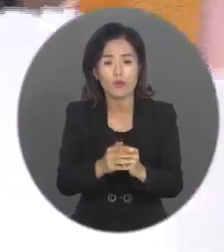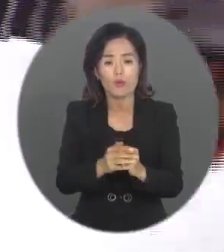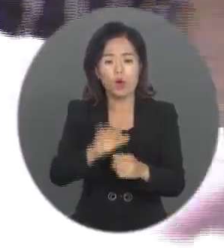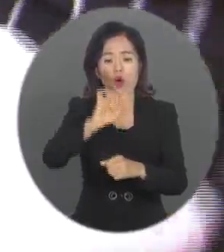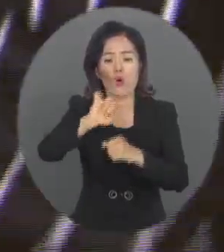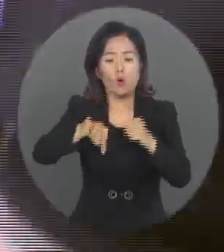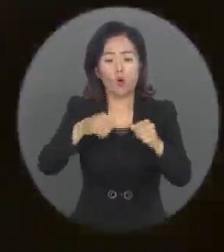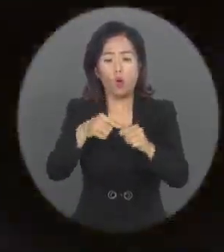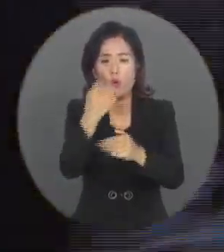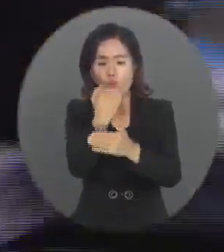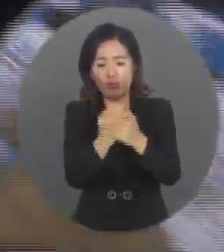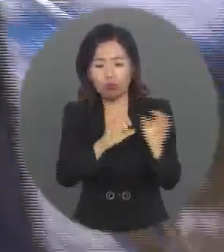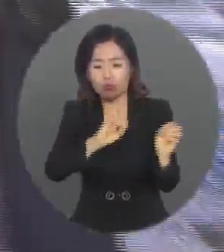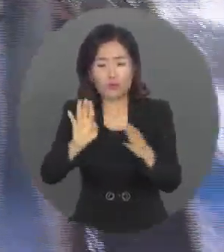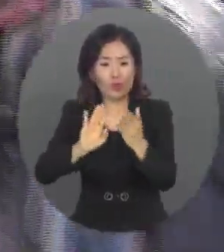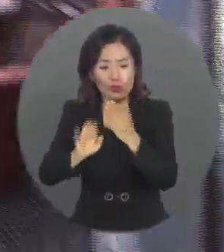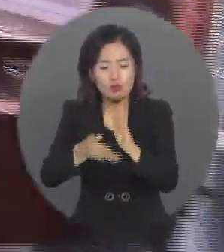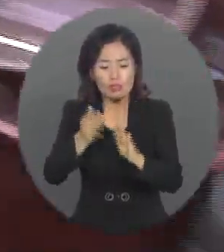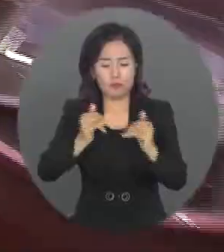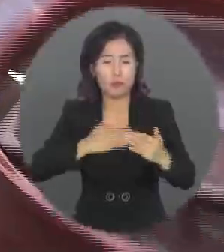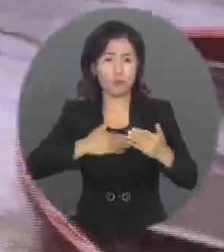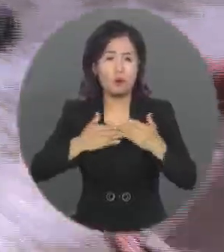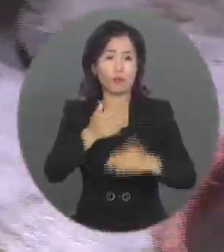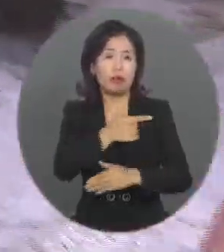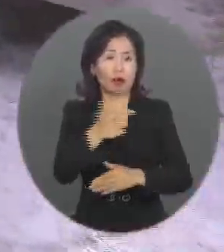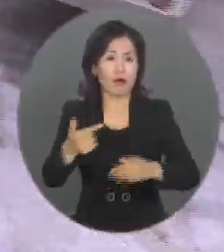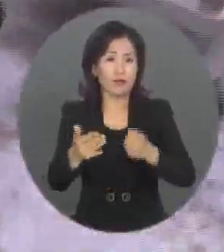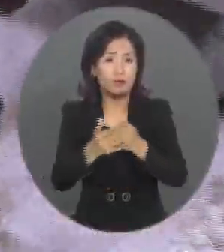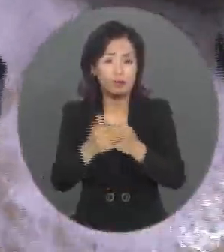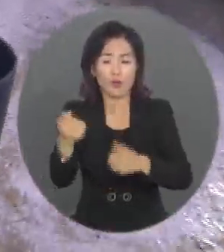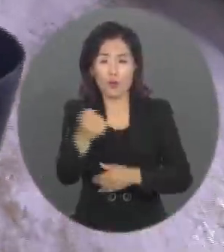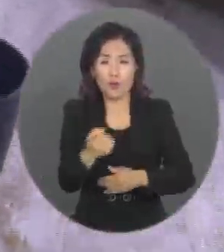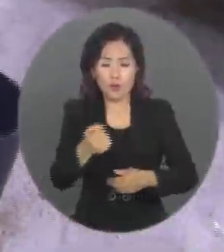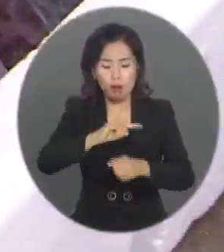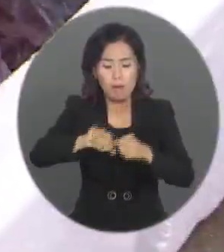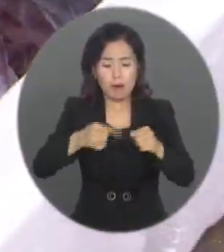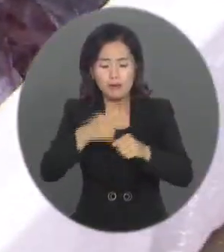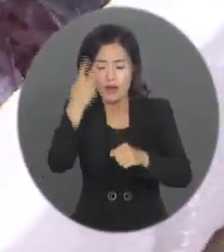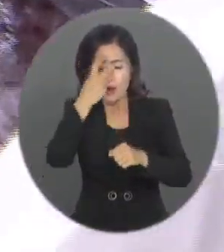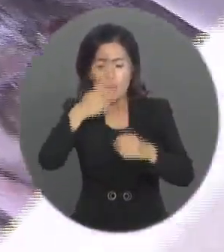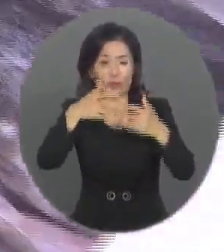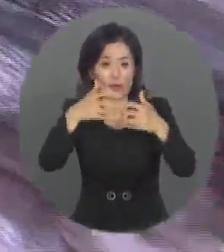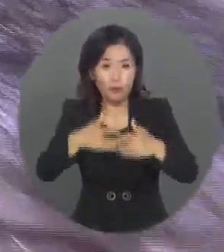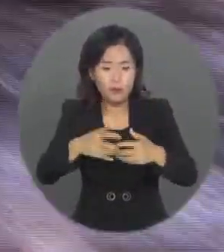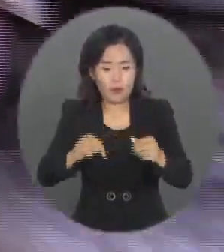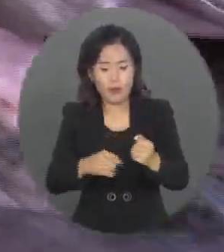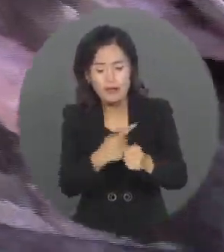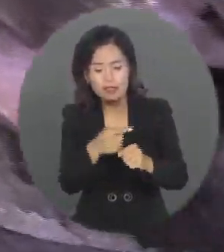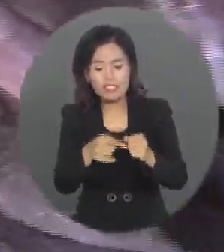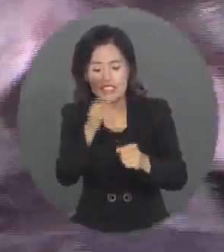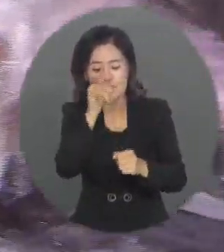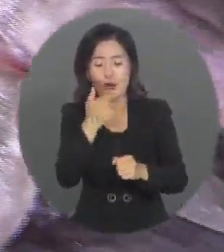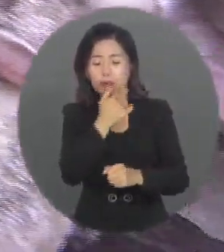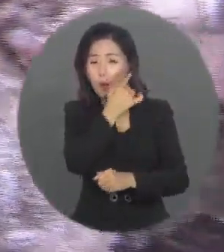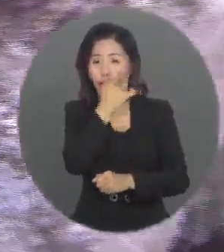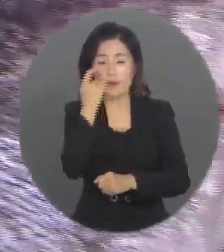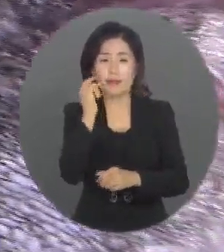후쿠시마 오염수 방류 이후 시민들의 불안감이 커지자 휴대용 방사능 측정기로 방사능을 측정하고 있는